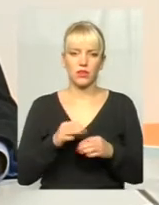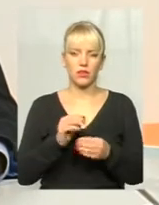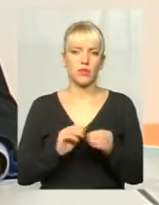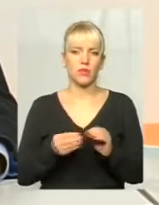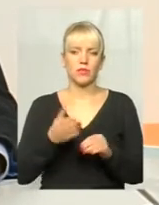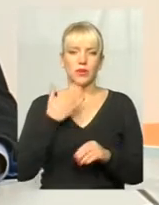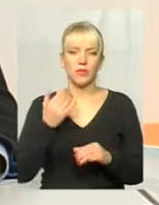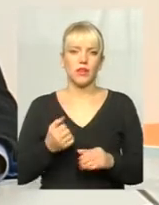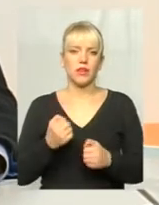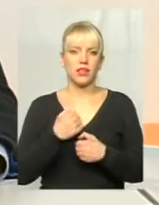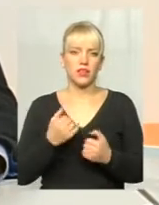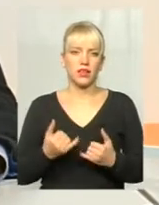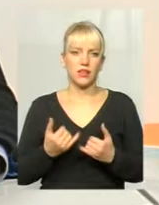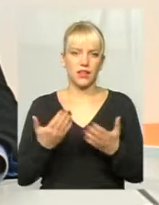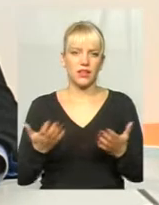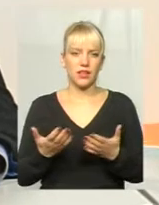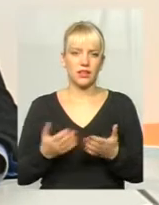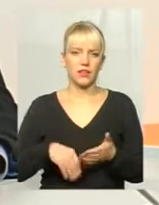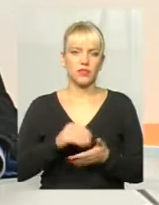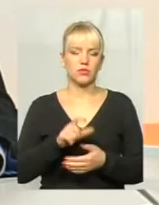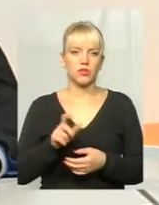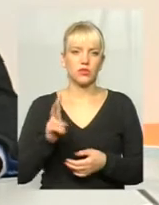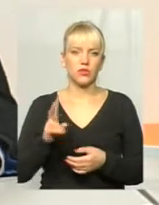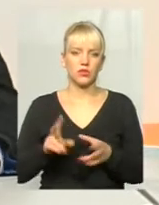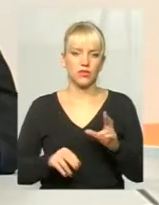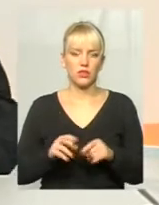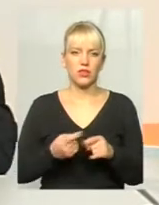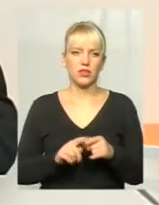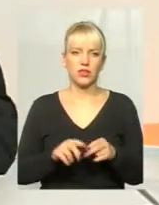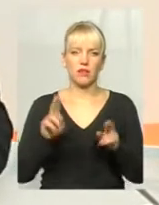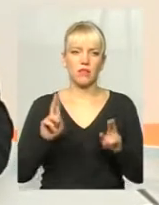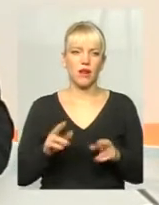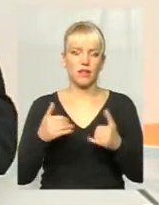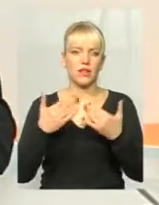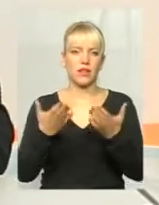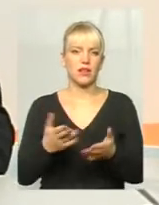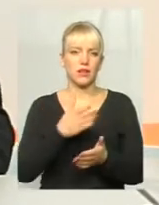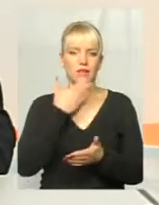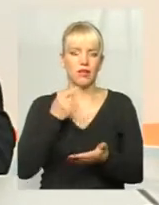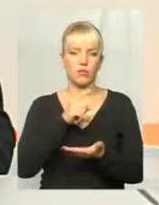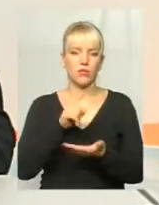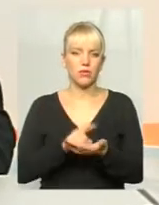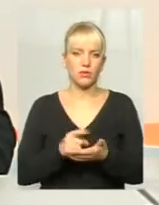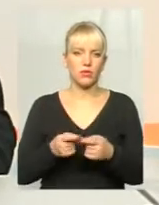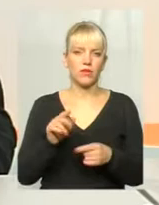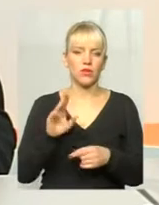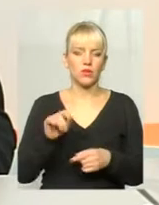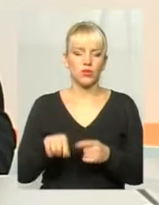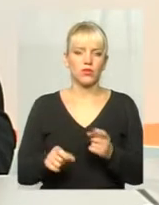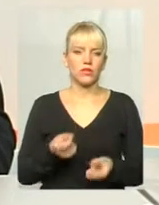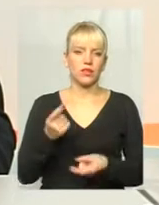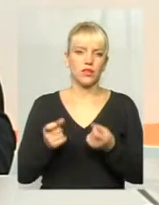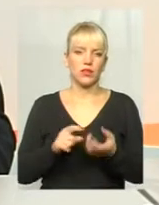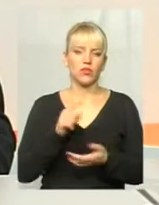жаль, для деяких споживачів, які вважають, що ці правила для них не обов'язкові, що й обійдеться, ну, тут вже виникають